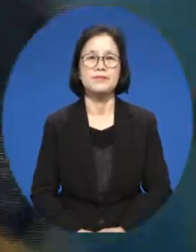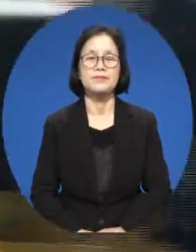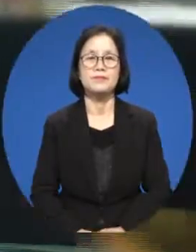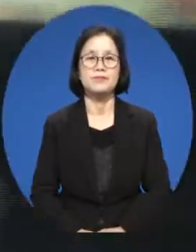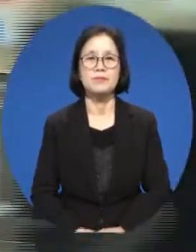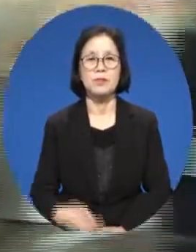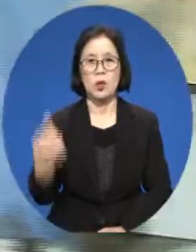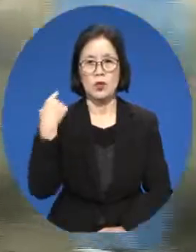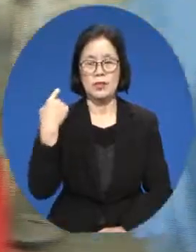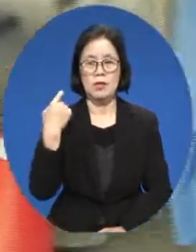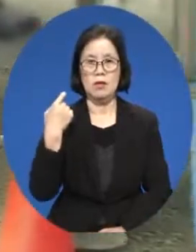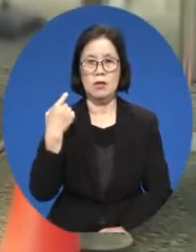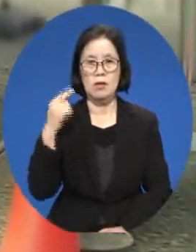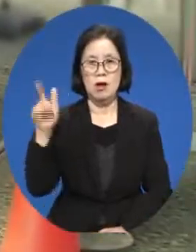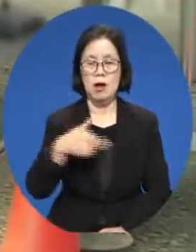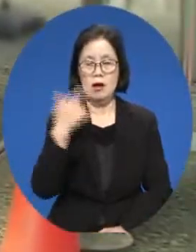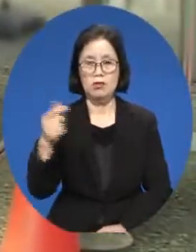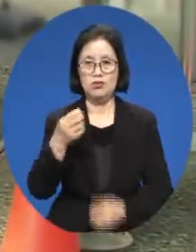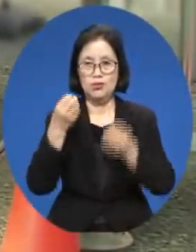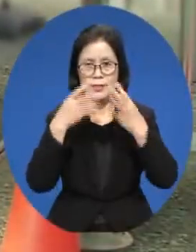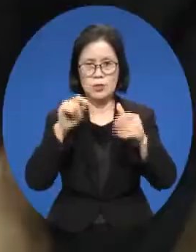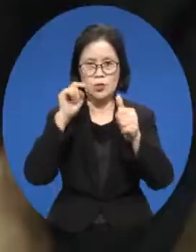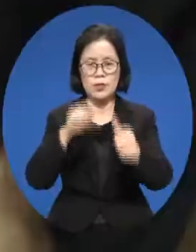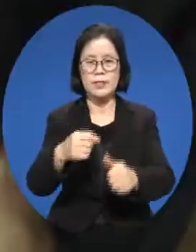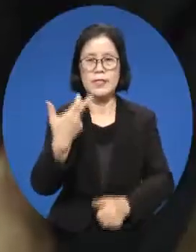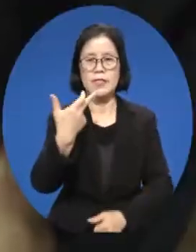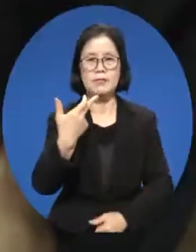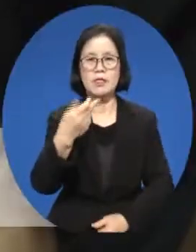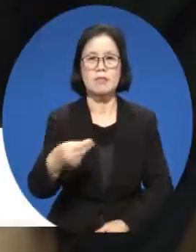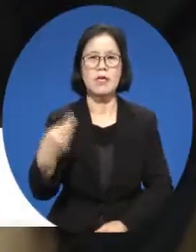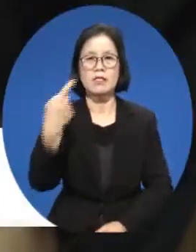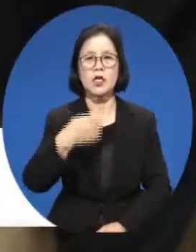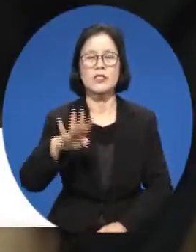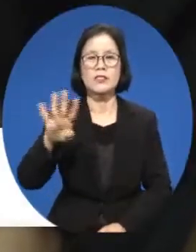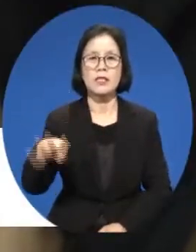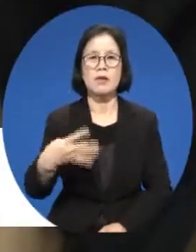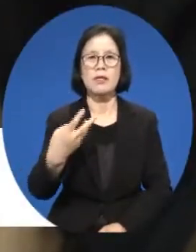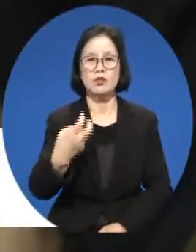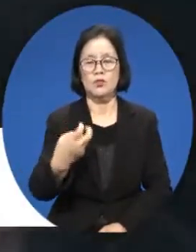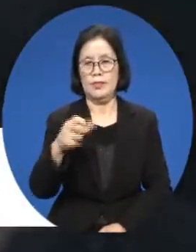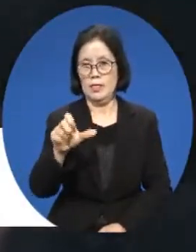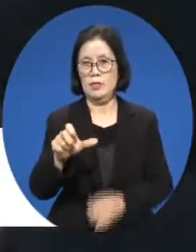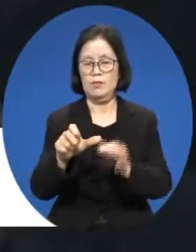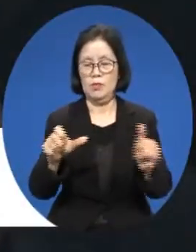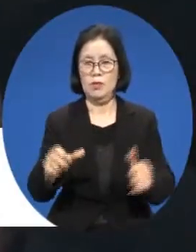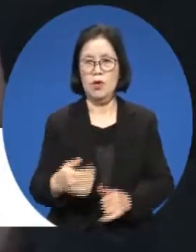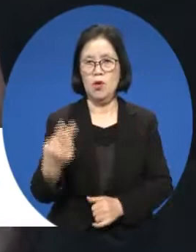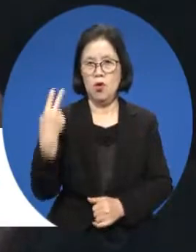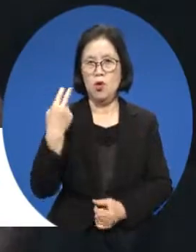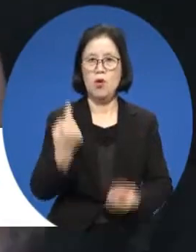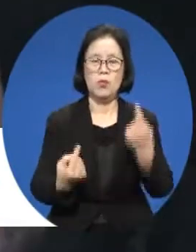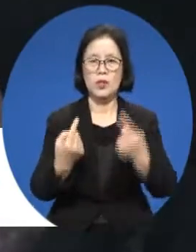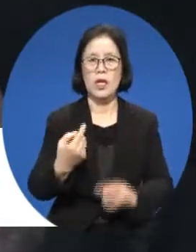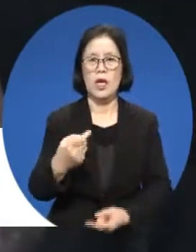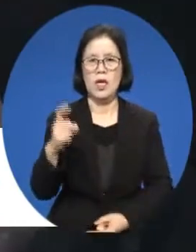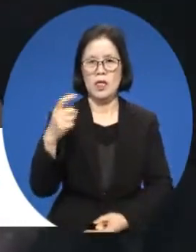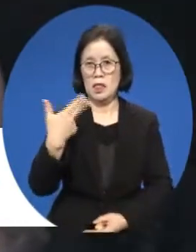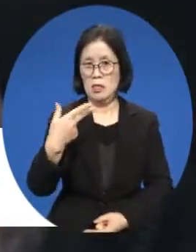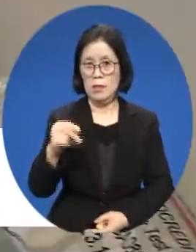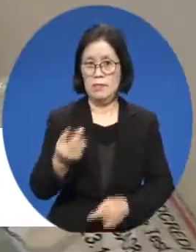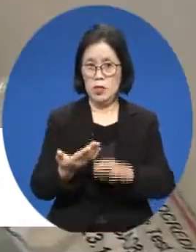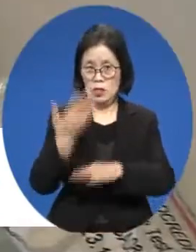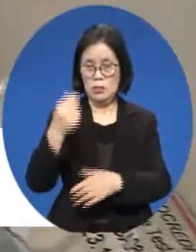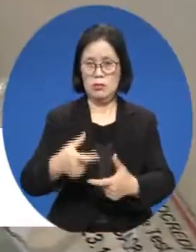오늘 0시 기준 코로나19 신규 확진자는 17만 1,425명입니다. 전날보다 7만 명 넘게